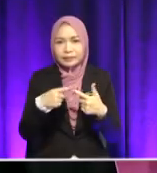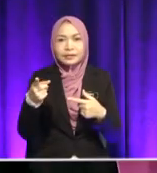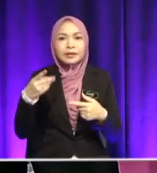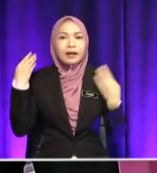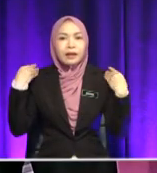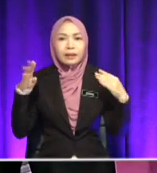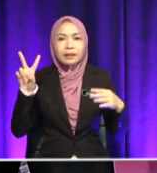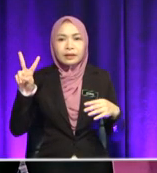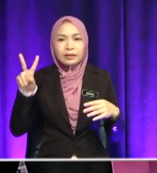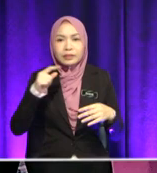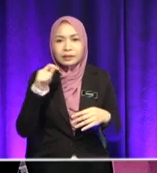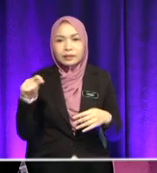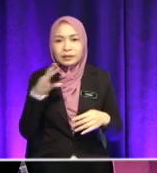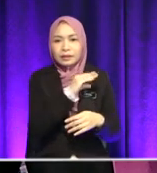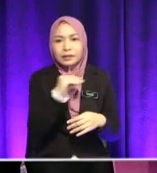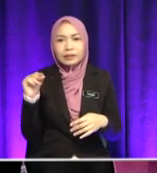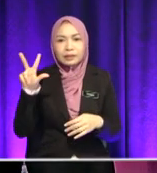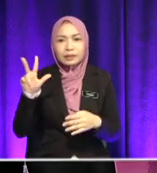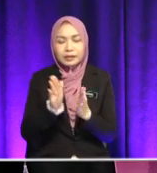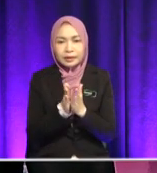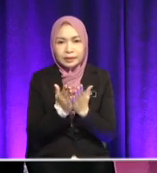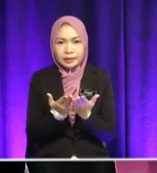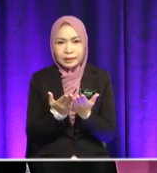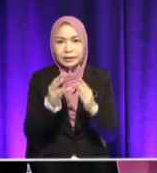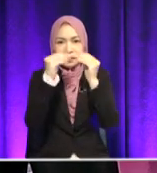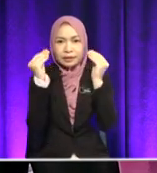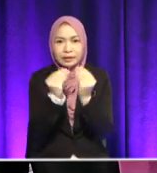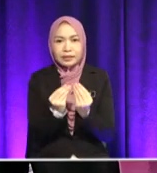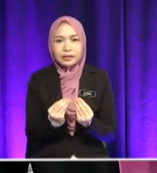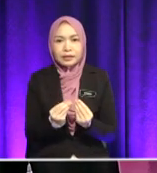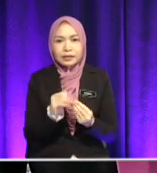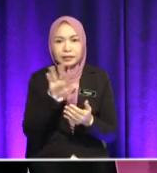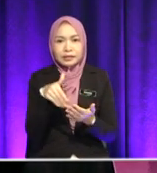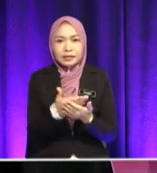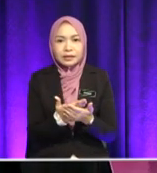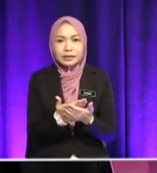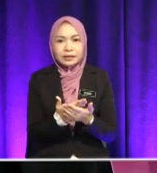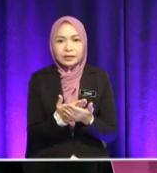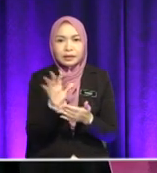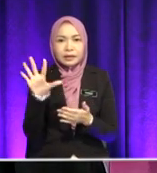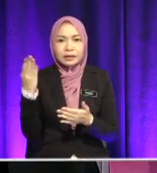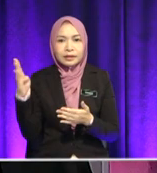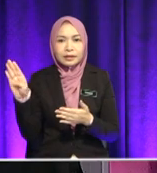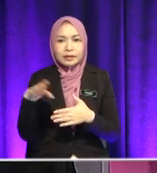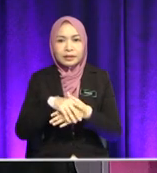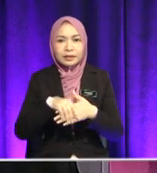dan juga tiga buku yang mana jumlah harga dibayar adalah